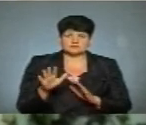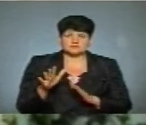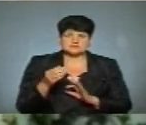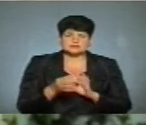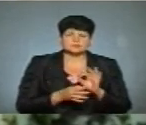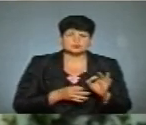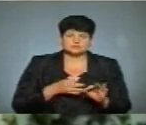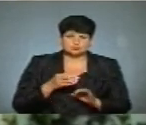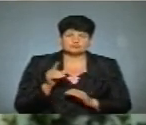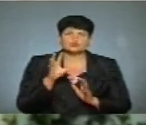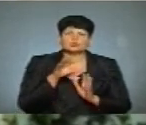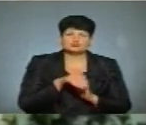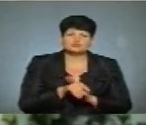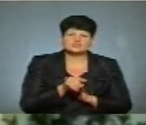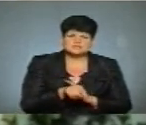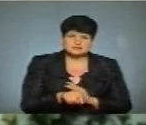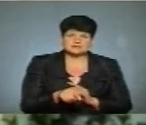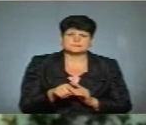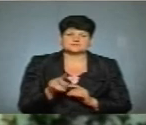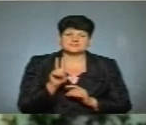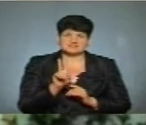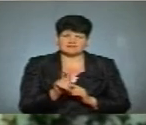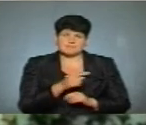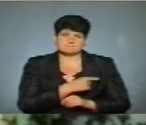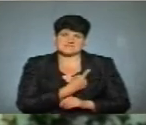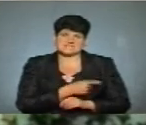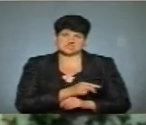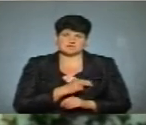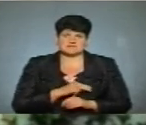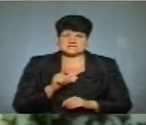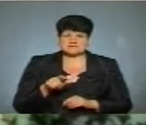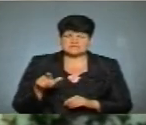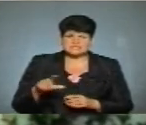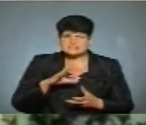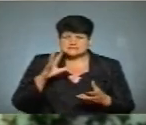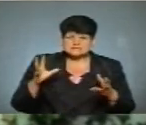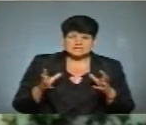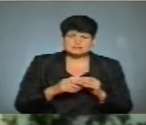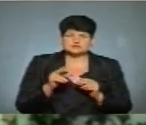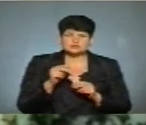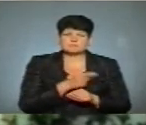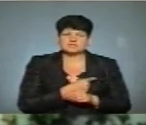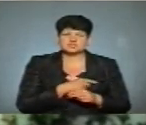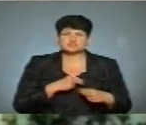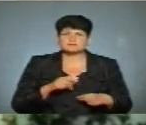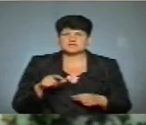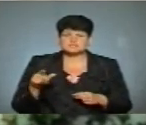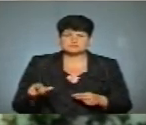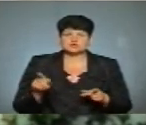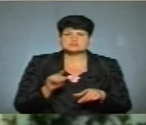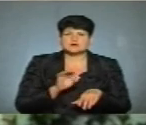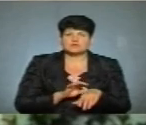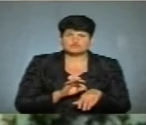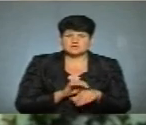в тому числі два медичних працівники. Загальне число медичних працівників, що захворіли